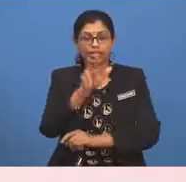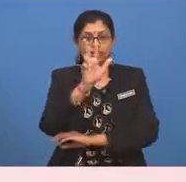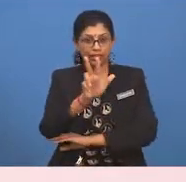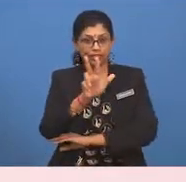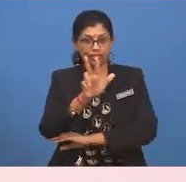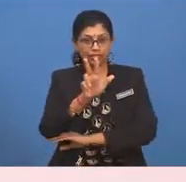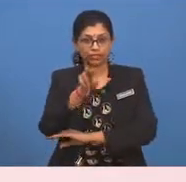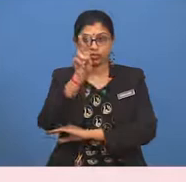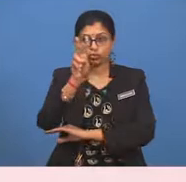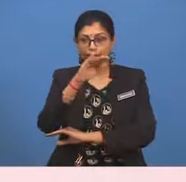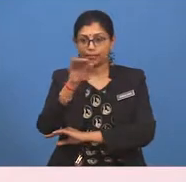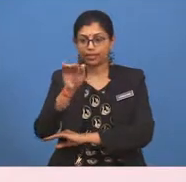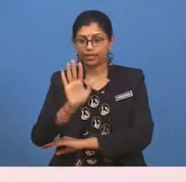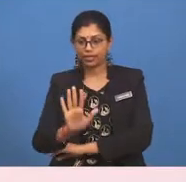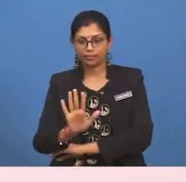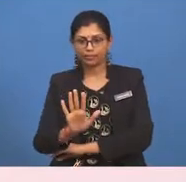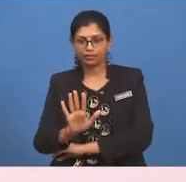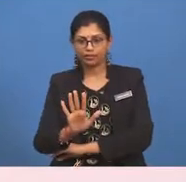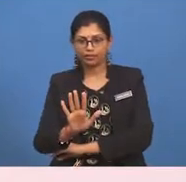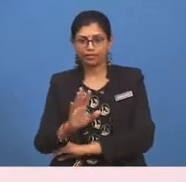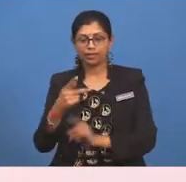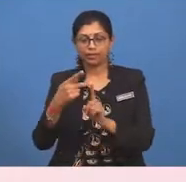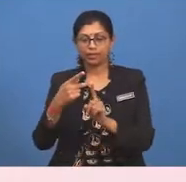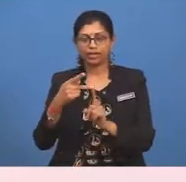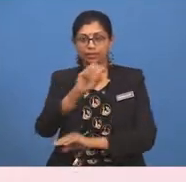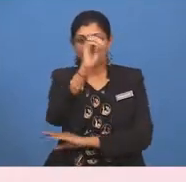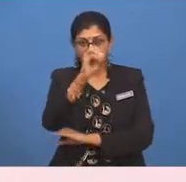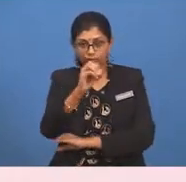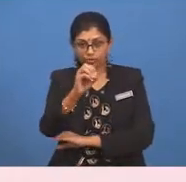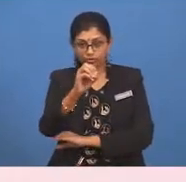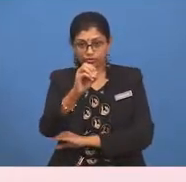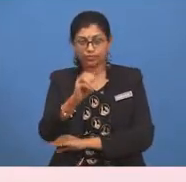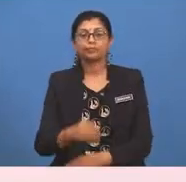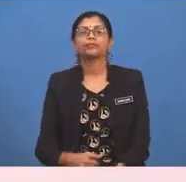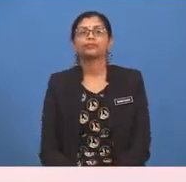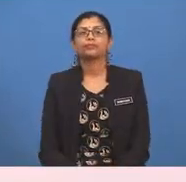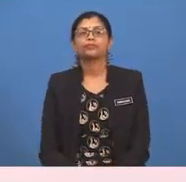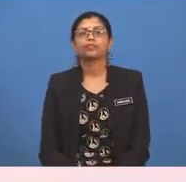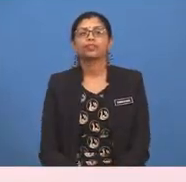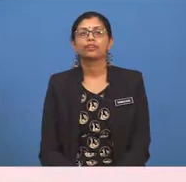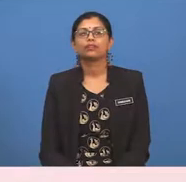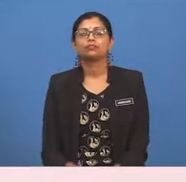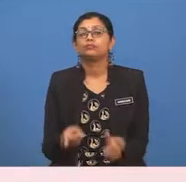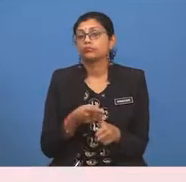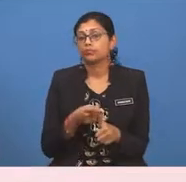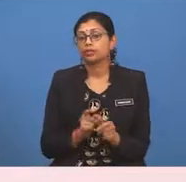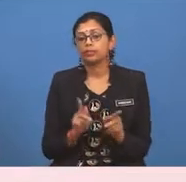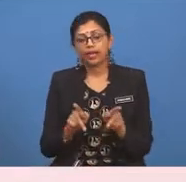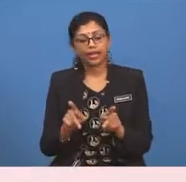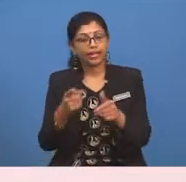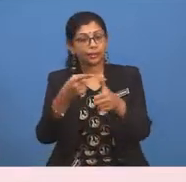3, 2 per 5 kepada peratus. Kaedah